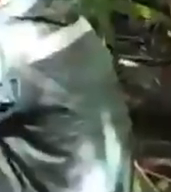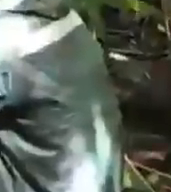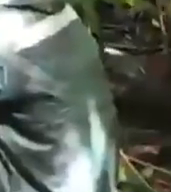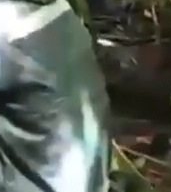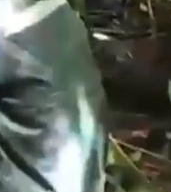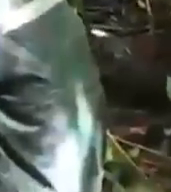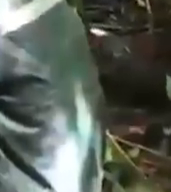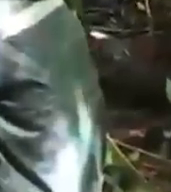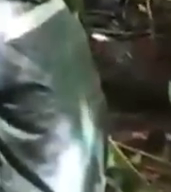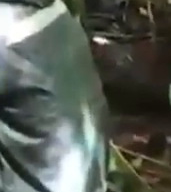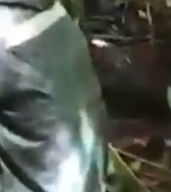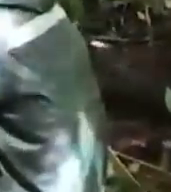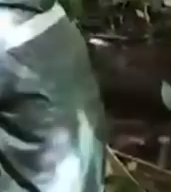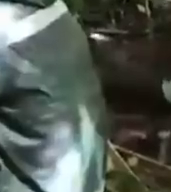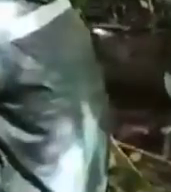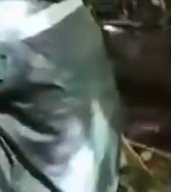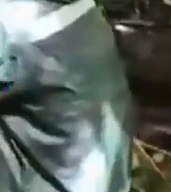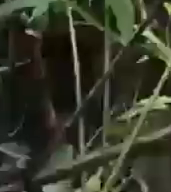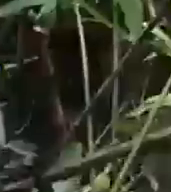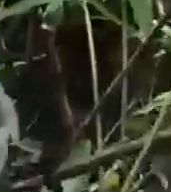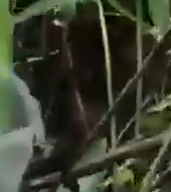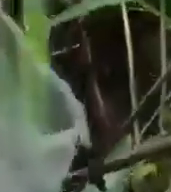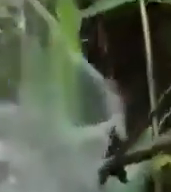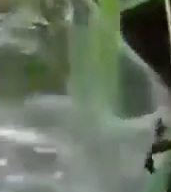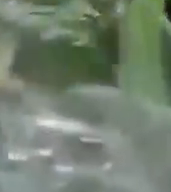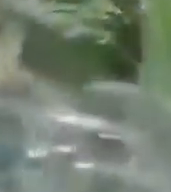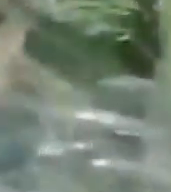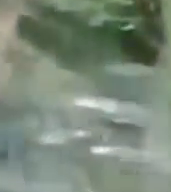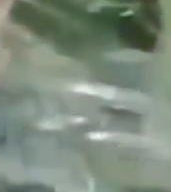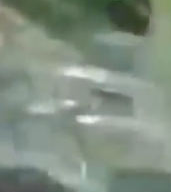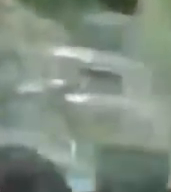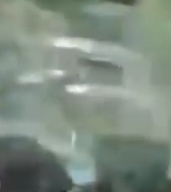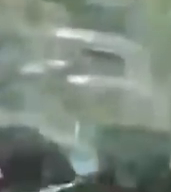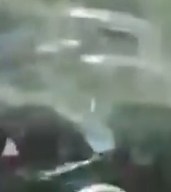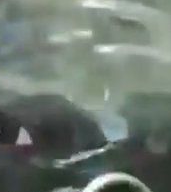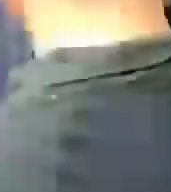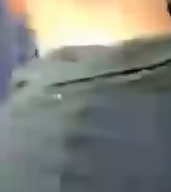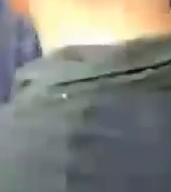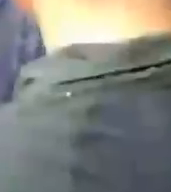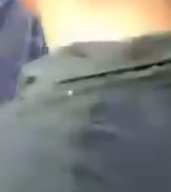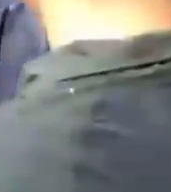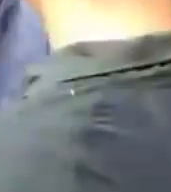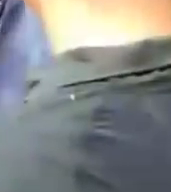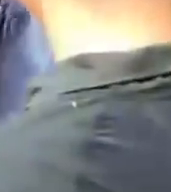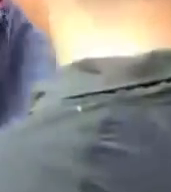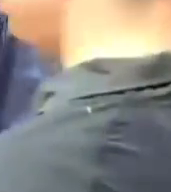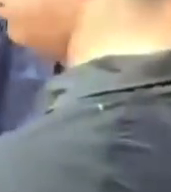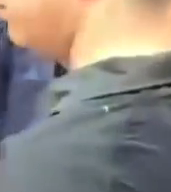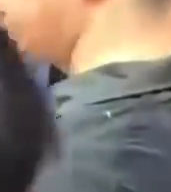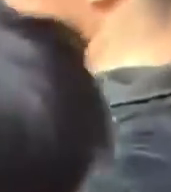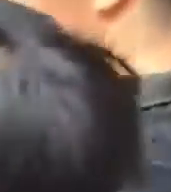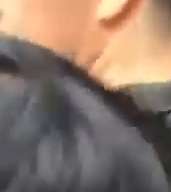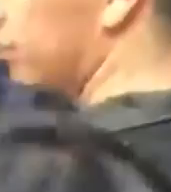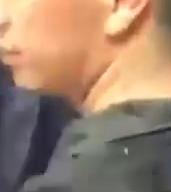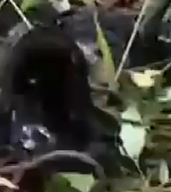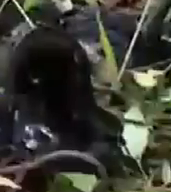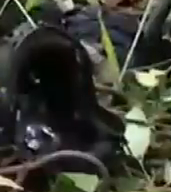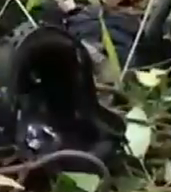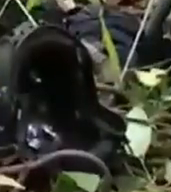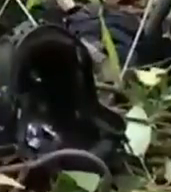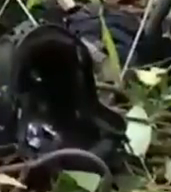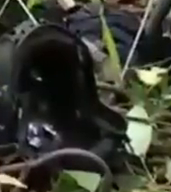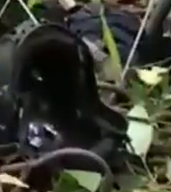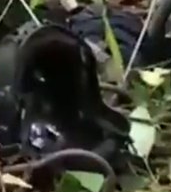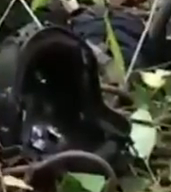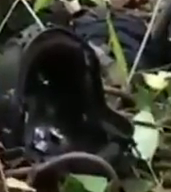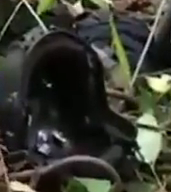สำหรับการขุดเจาะโพรงแล้วก็สำรวจโถงนะคะทางตำรวจก็จะมีการประเมินการทำงานแล้วก็ได้มีการกำชับให้ทุกนายทำงานอย่าง